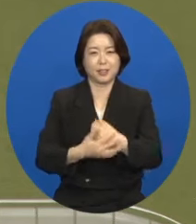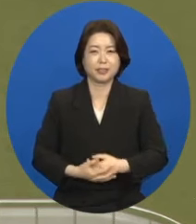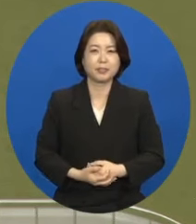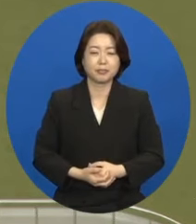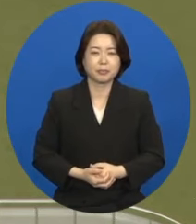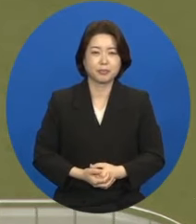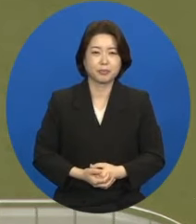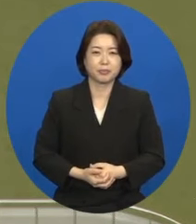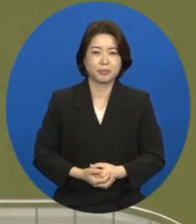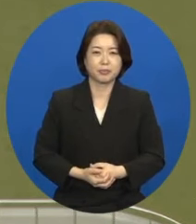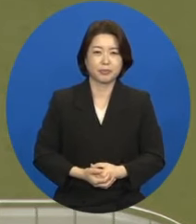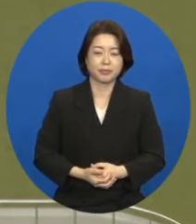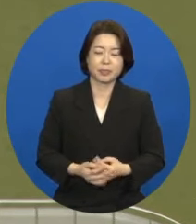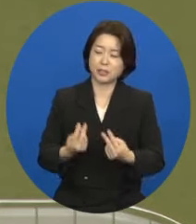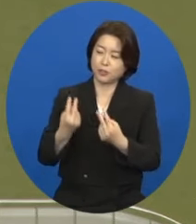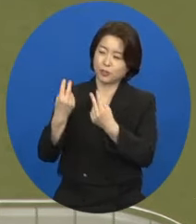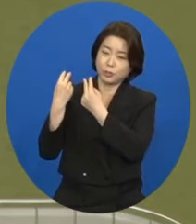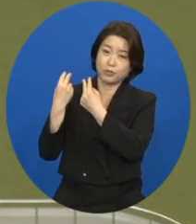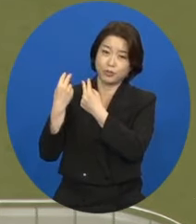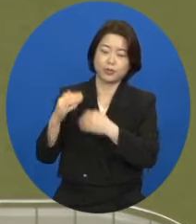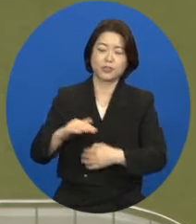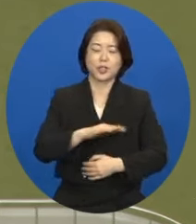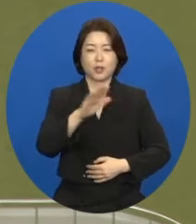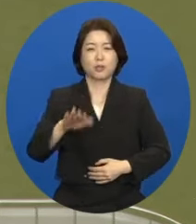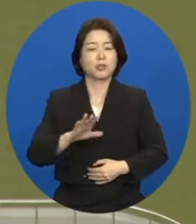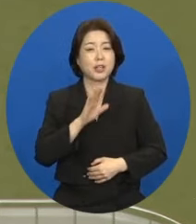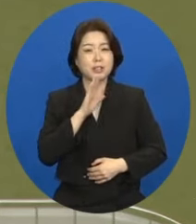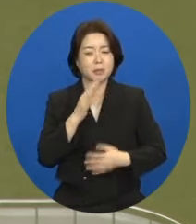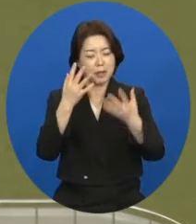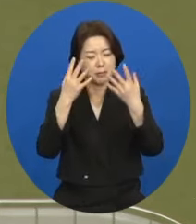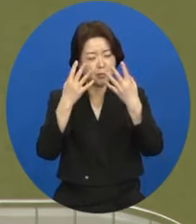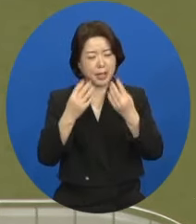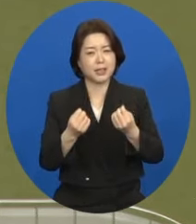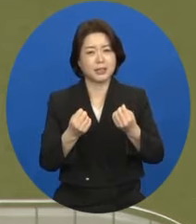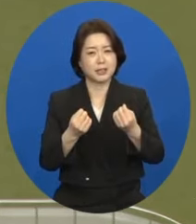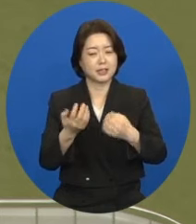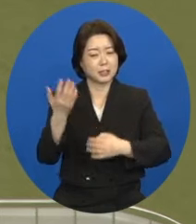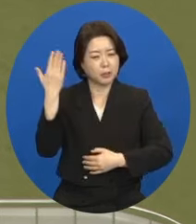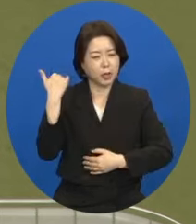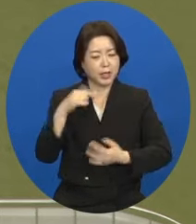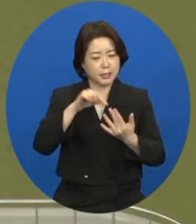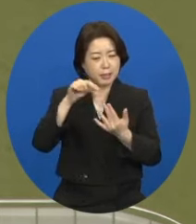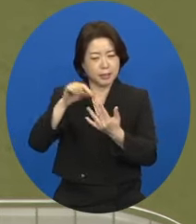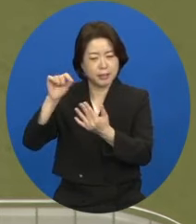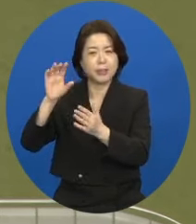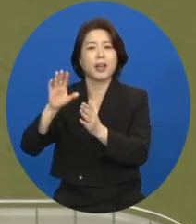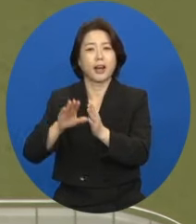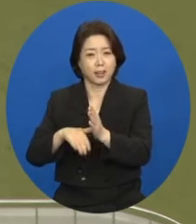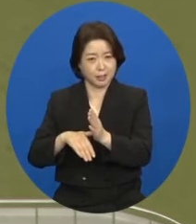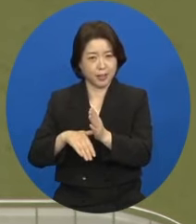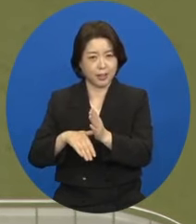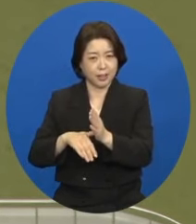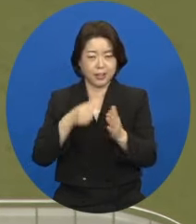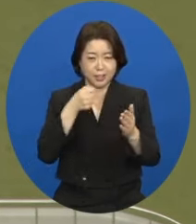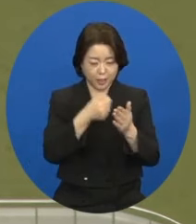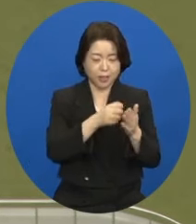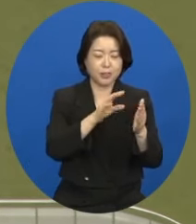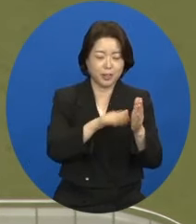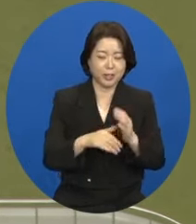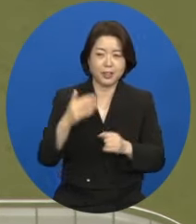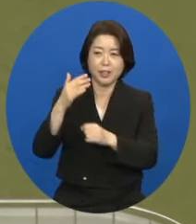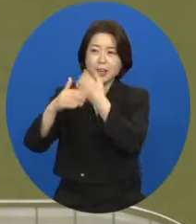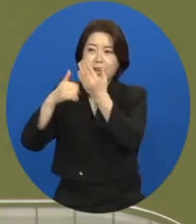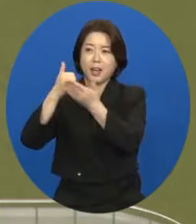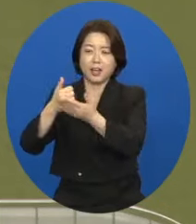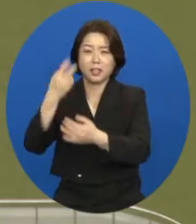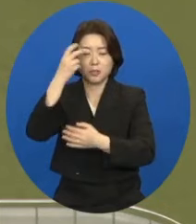은혜입니다. 돌이켜보면 우리가 정말 많은 과거의 선택의 순간들 속에서 하나님께서 정말 지켜주시고